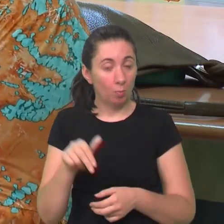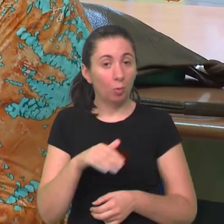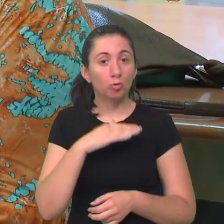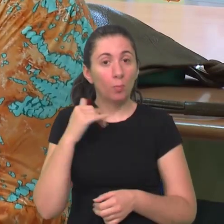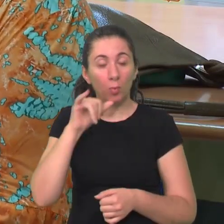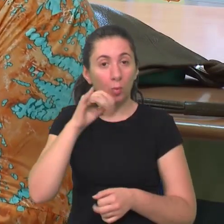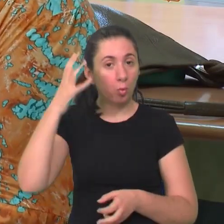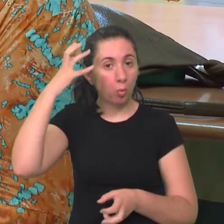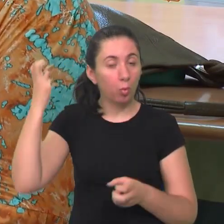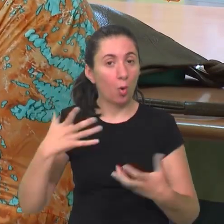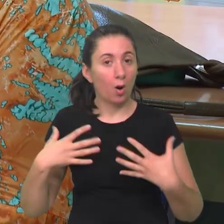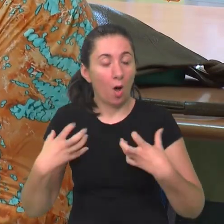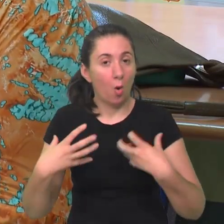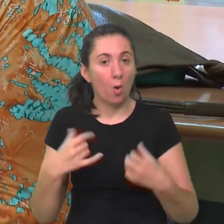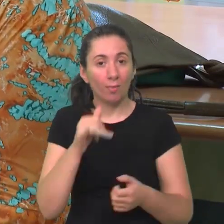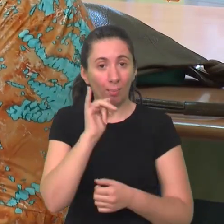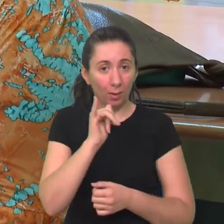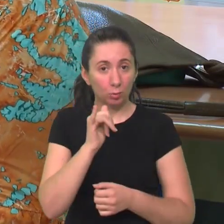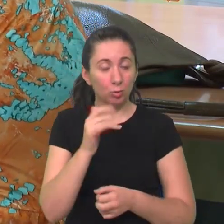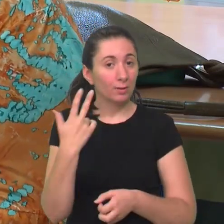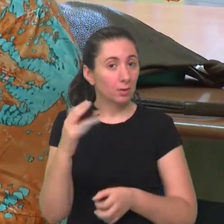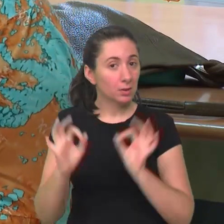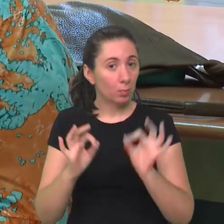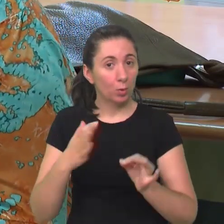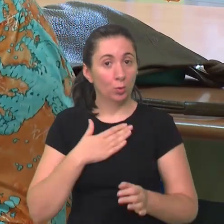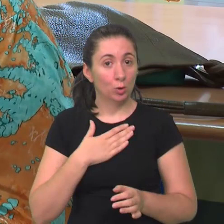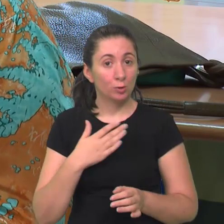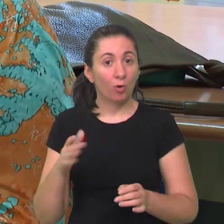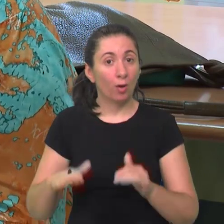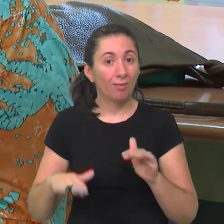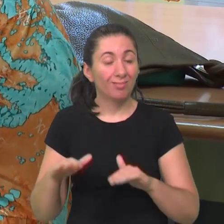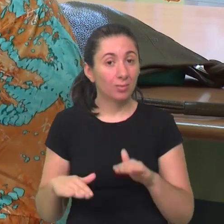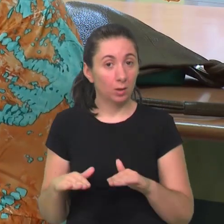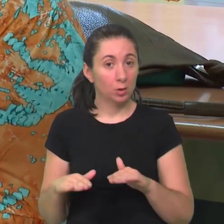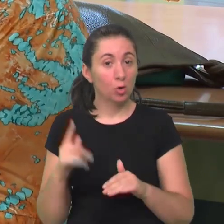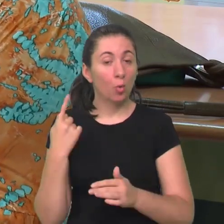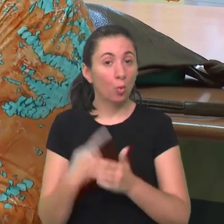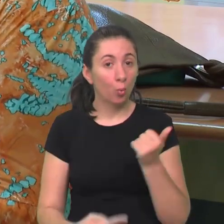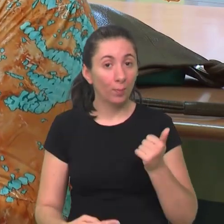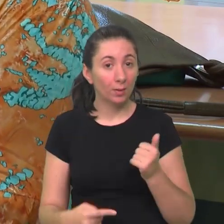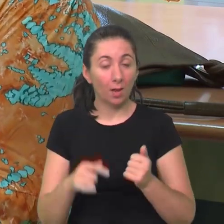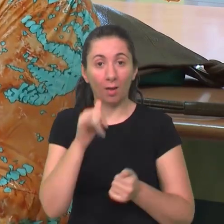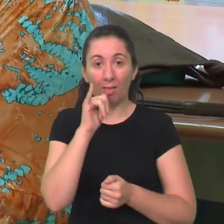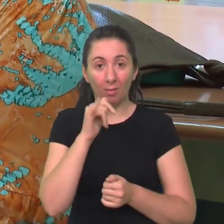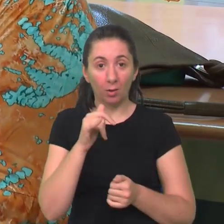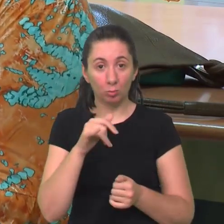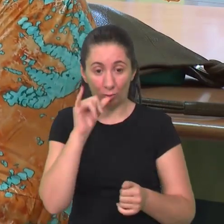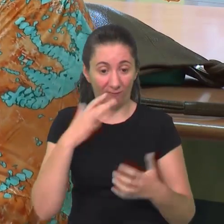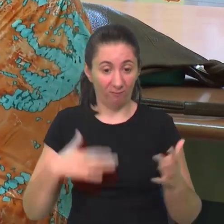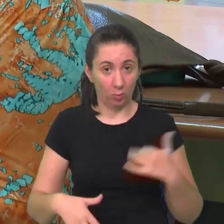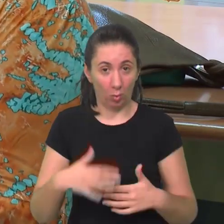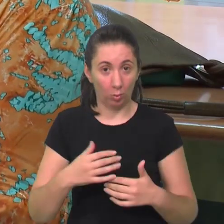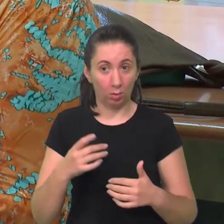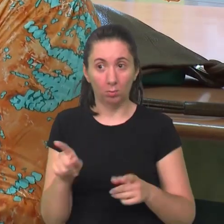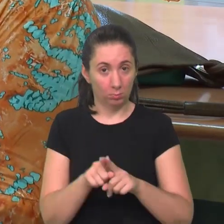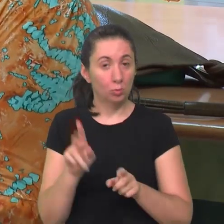dosta tekućine i kažu čak 30% svoje težine. I gubitak tekućine isto tako sigurno može